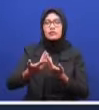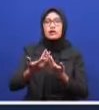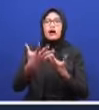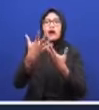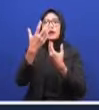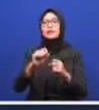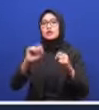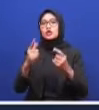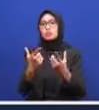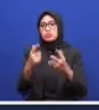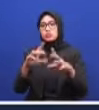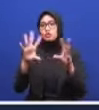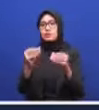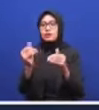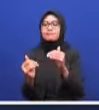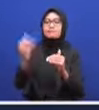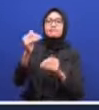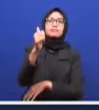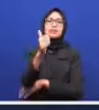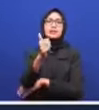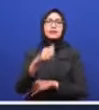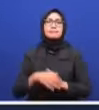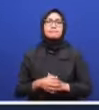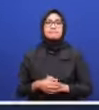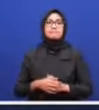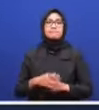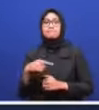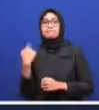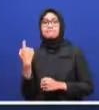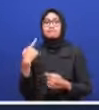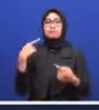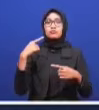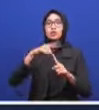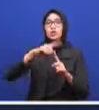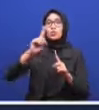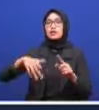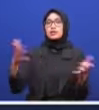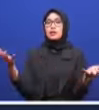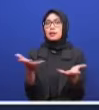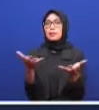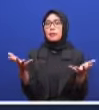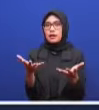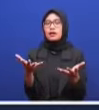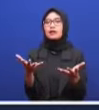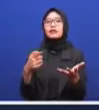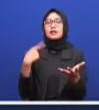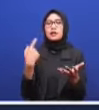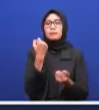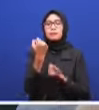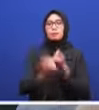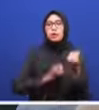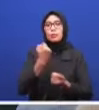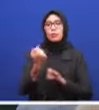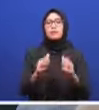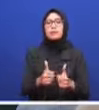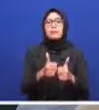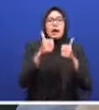maka Bapak Ibu tugas kita adalah fastikulir untuk kita bisa berlomba-lomba